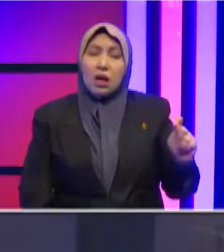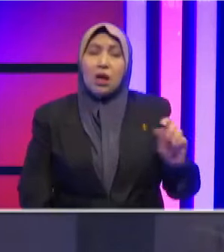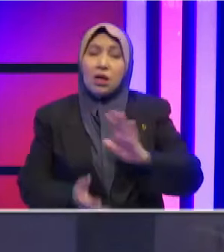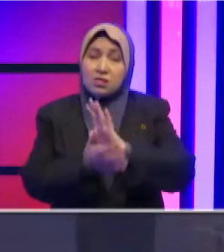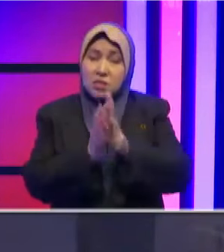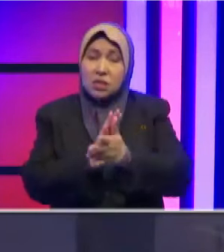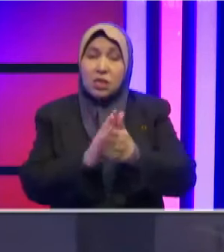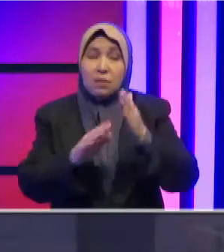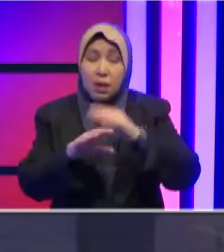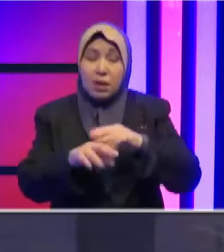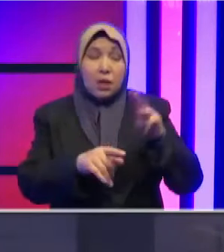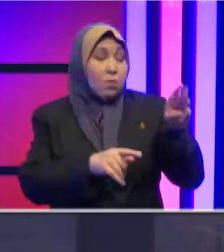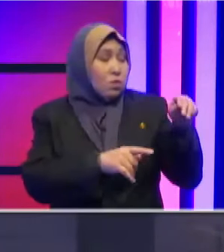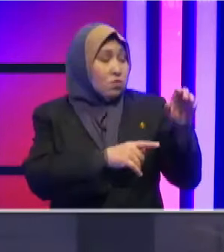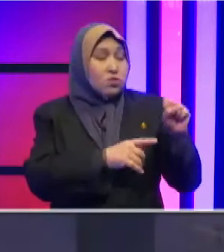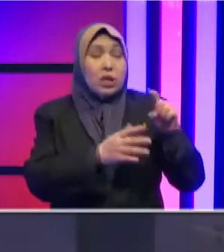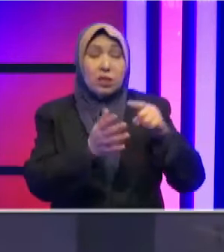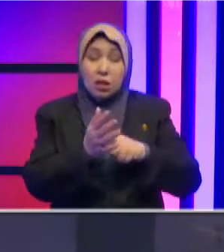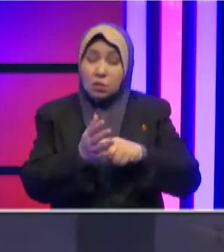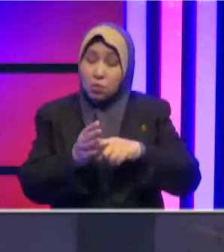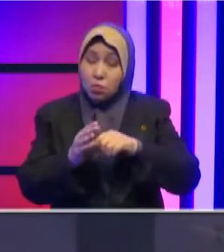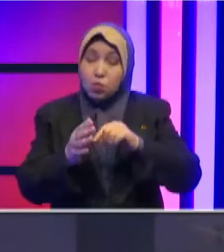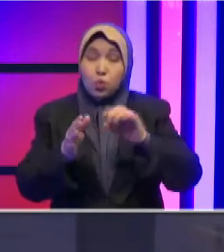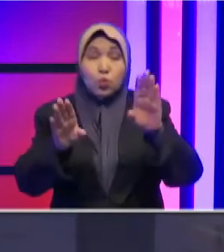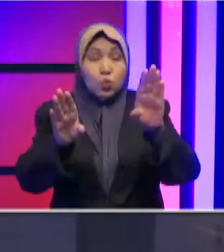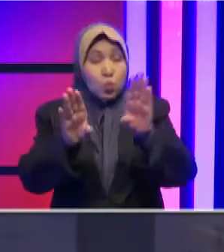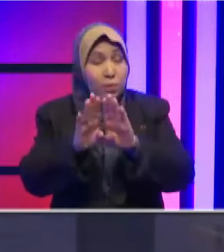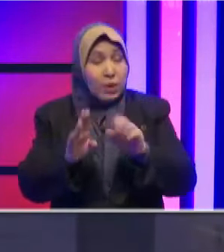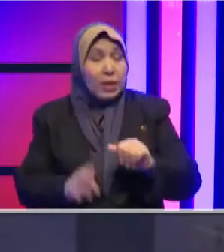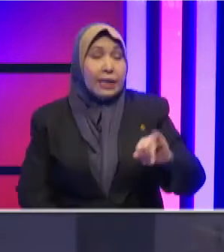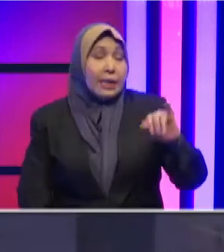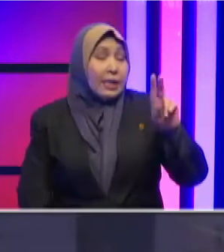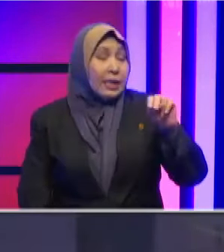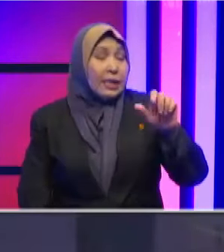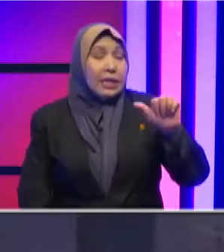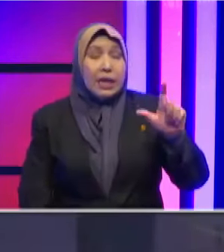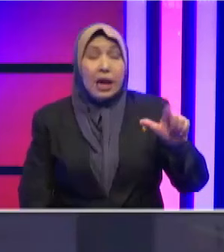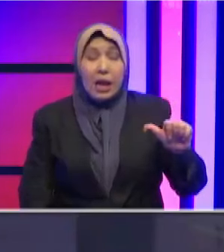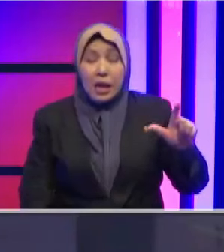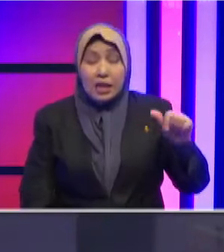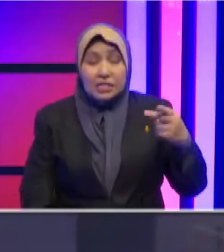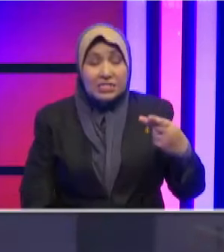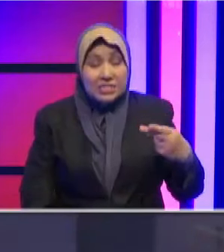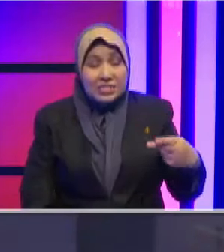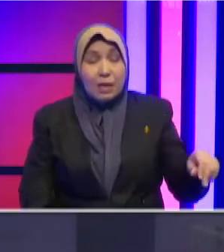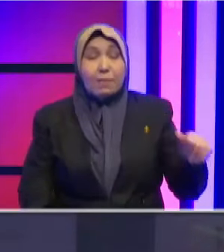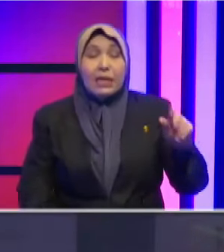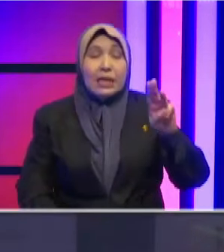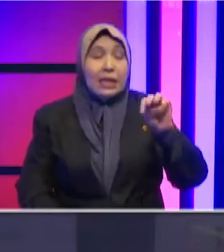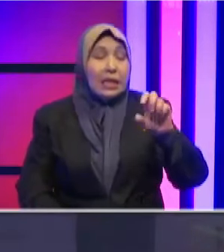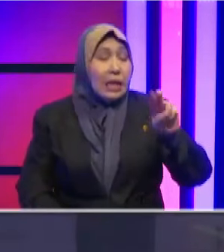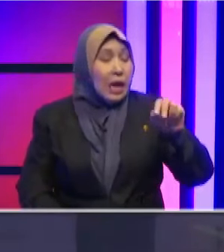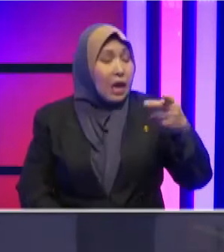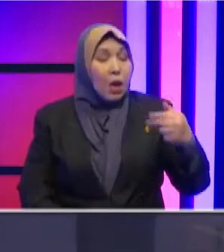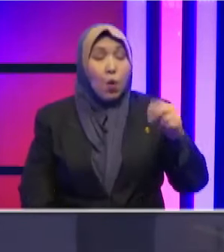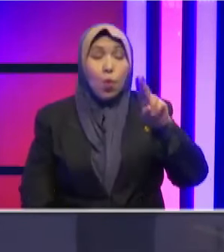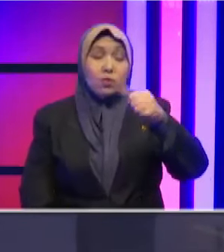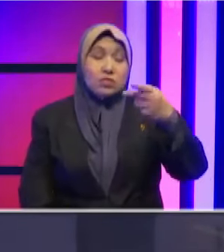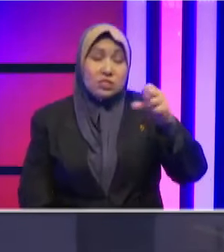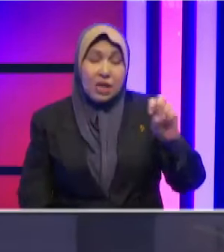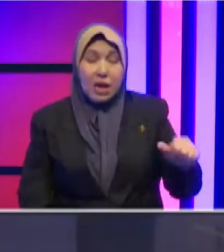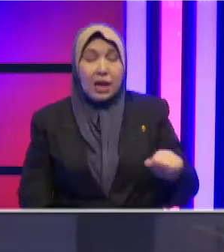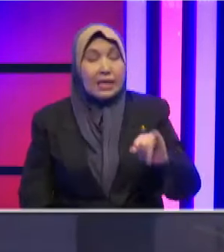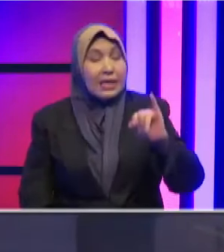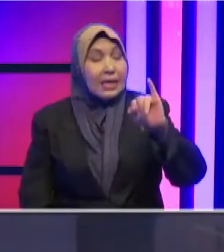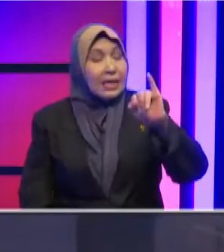maka kepada engkau salah ini ditutup dengan innalladzina sabaqot lahum min al-husna udah Ika